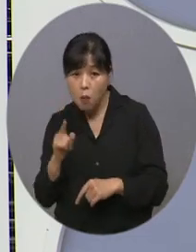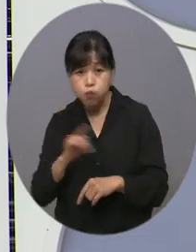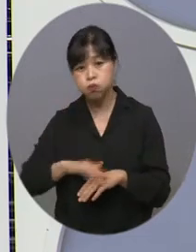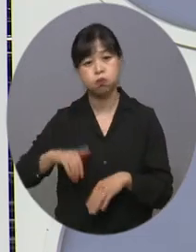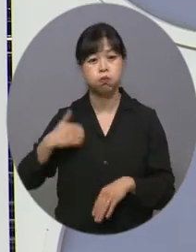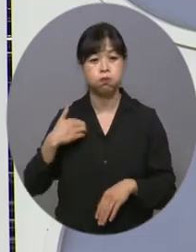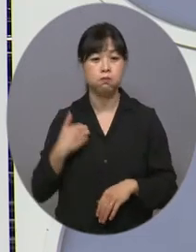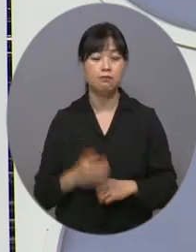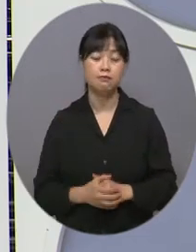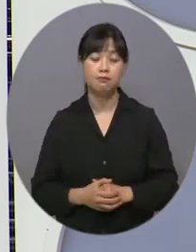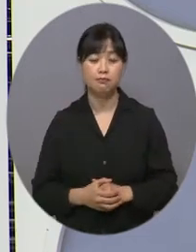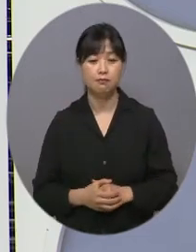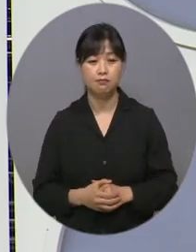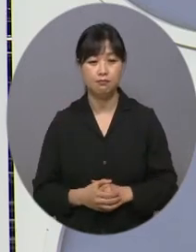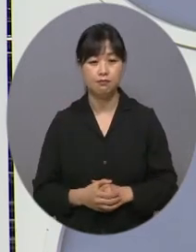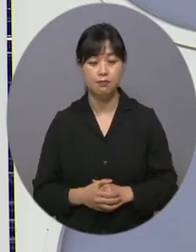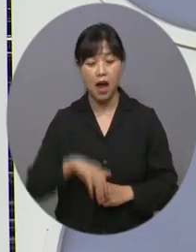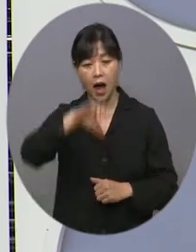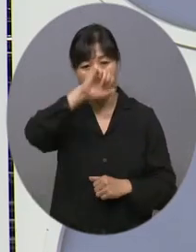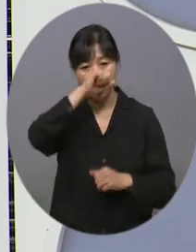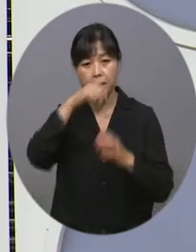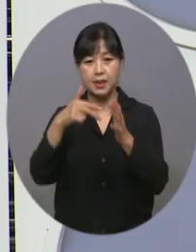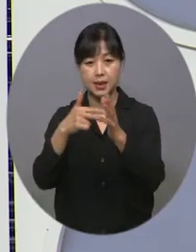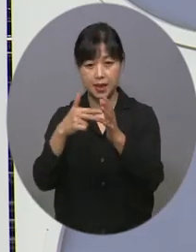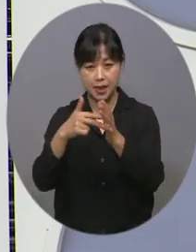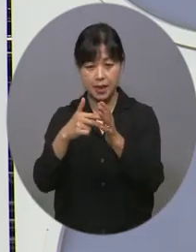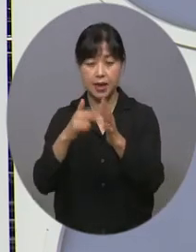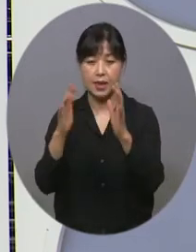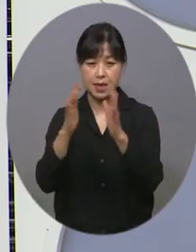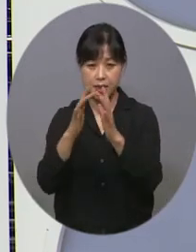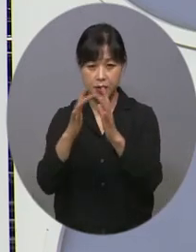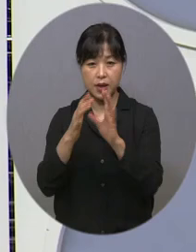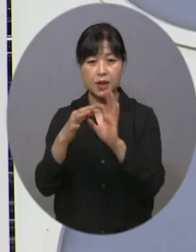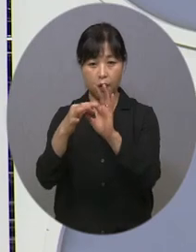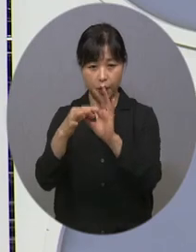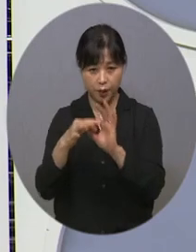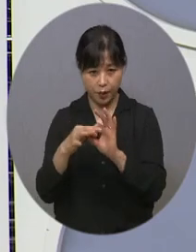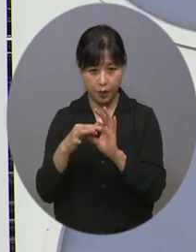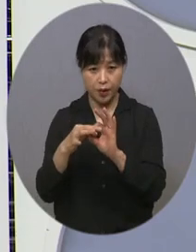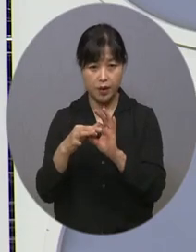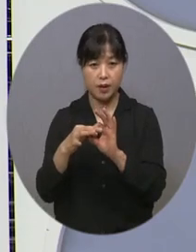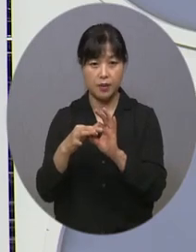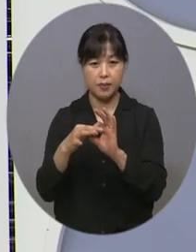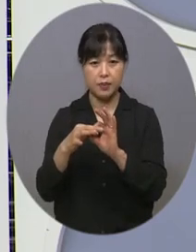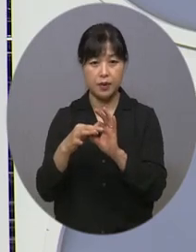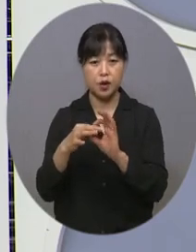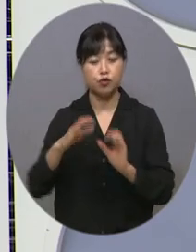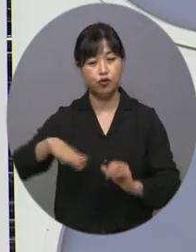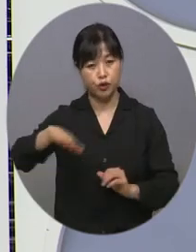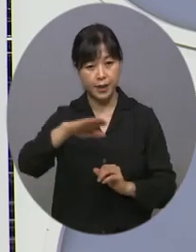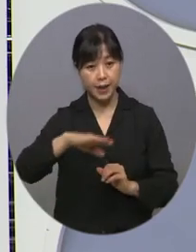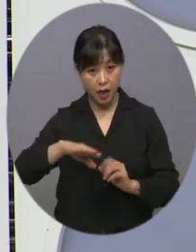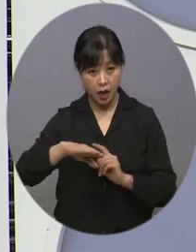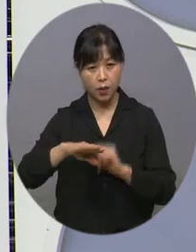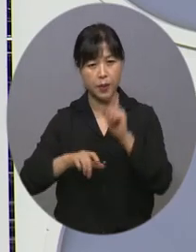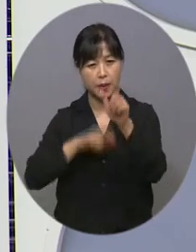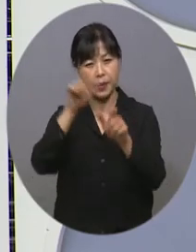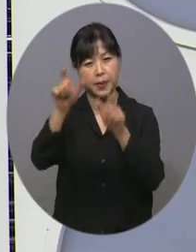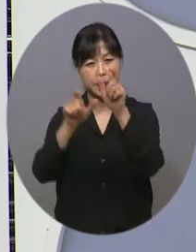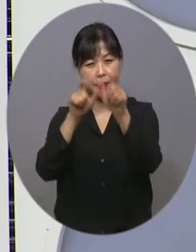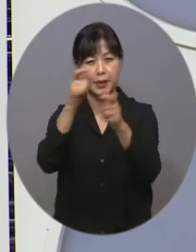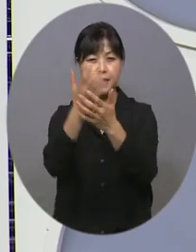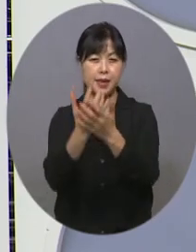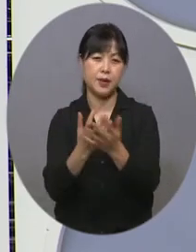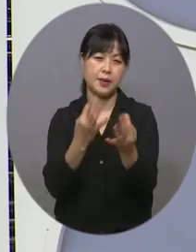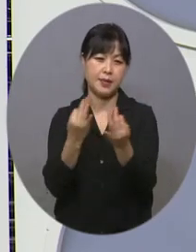같아요. 일단 저희 그 아프리카 재단 웹사이트를 들어오시면은 거기에 우리가 그 올려놓은 많은